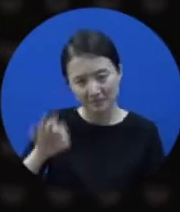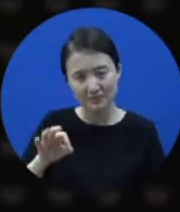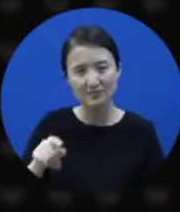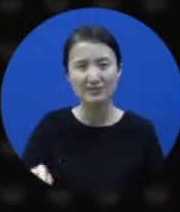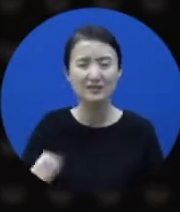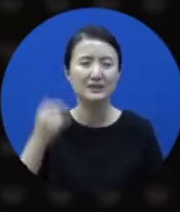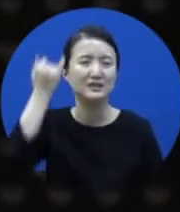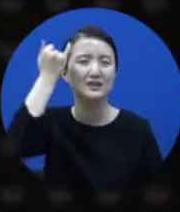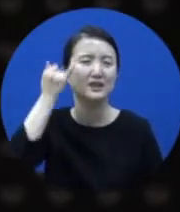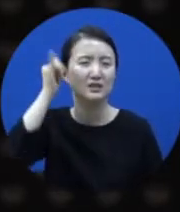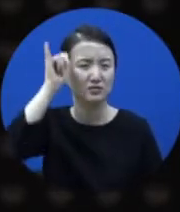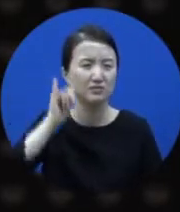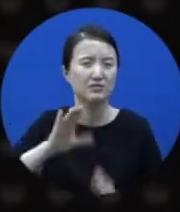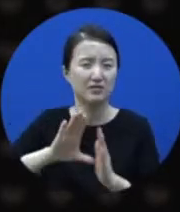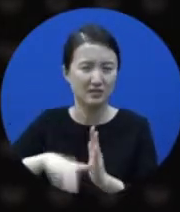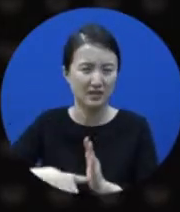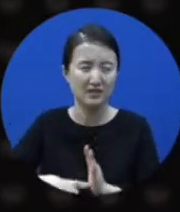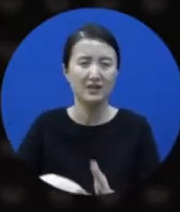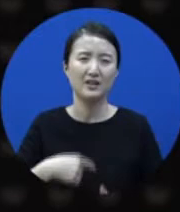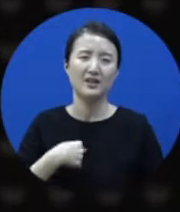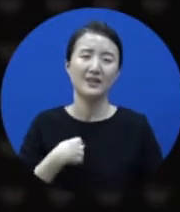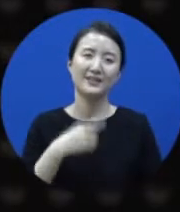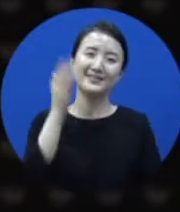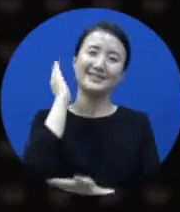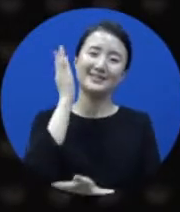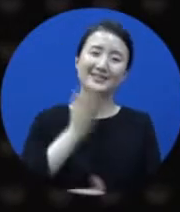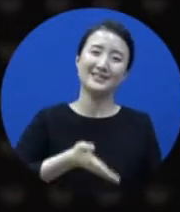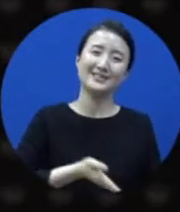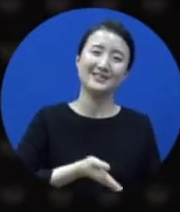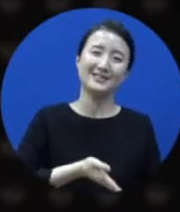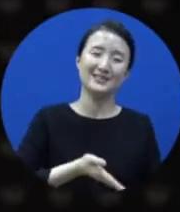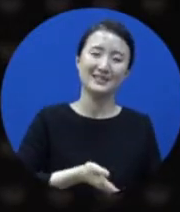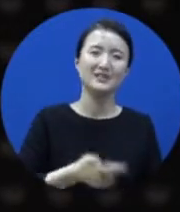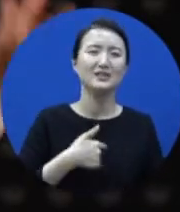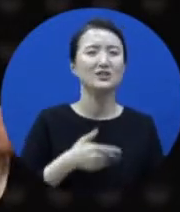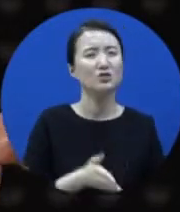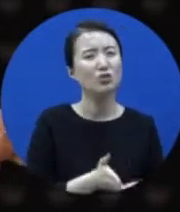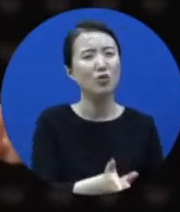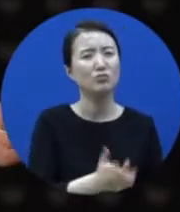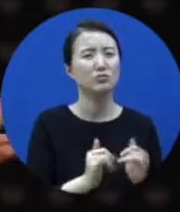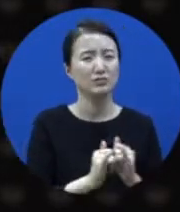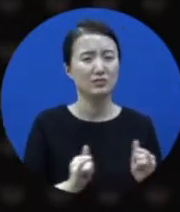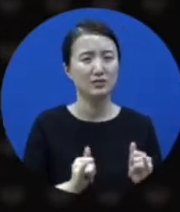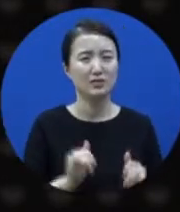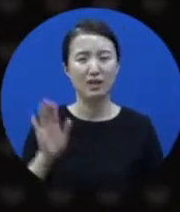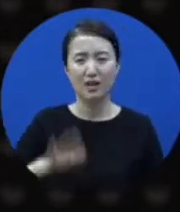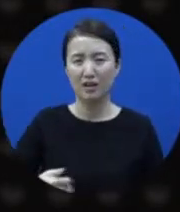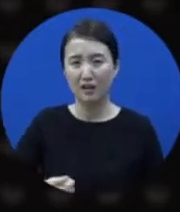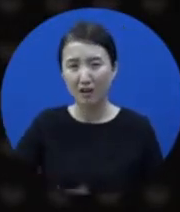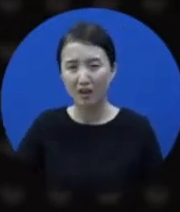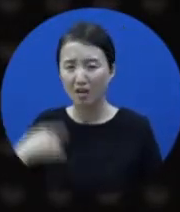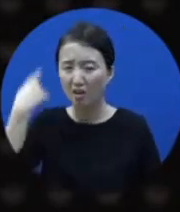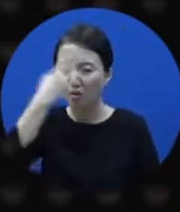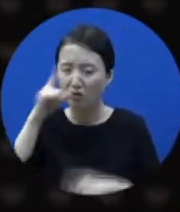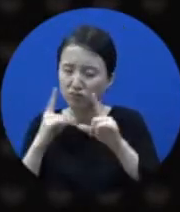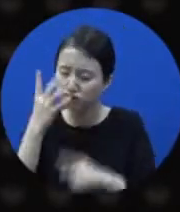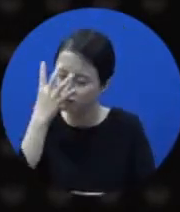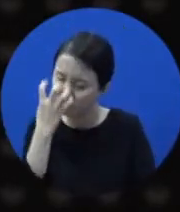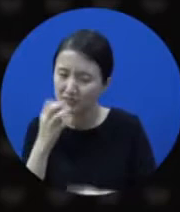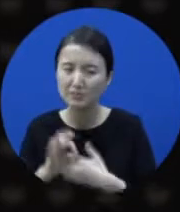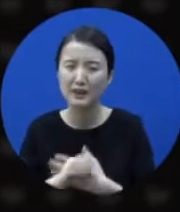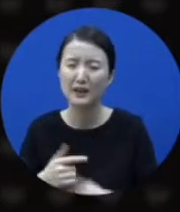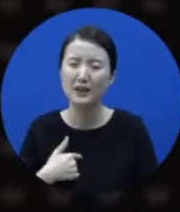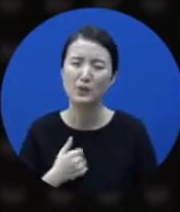사람인데, 우리 아이가 늘 이렇게 막 심통난 얼굴로, 나 사춘기 이렇게 쓰인 얼굴로 나가면 좀 그렇잖아요. 그래서 네.